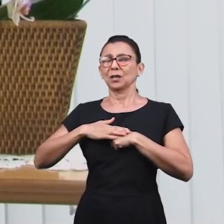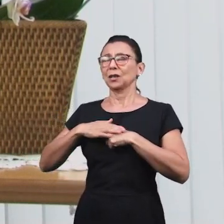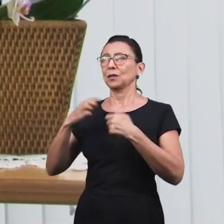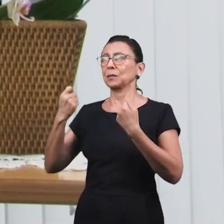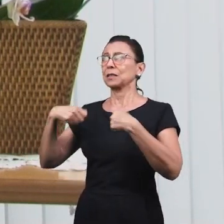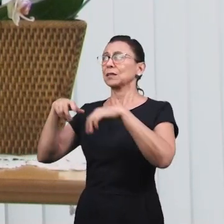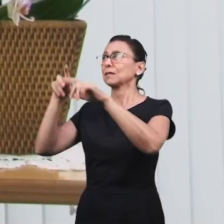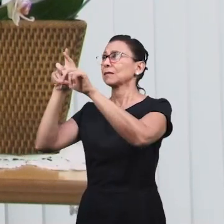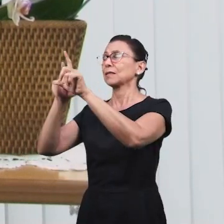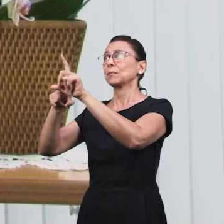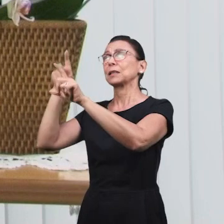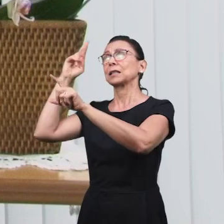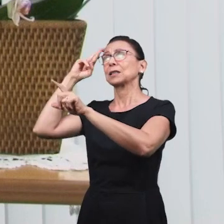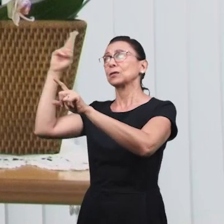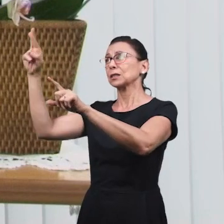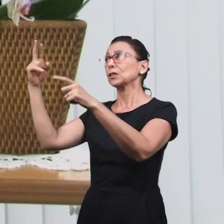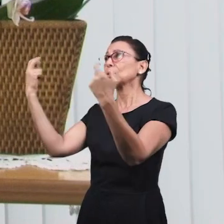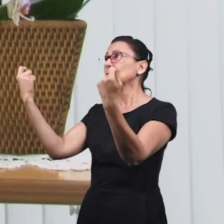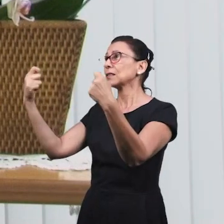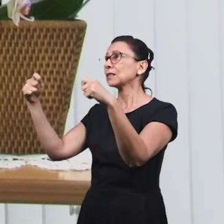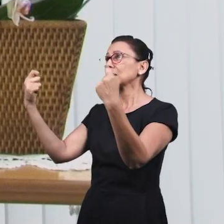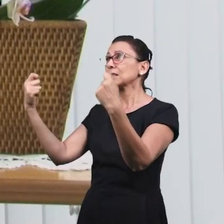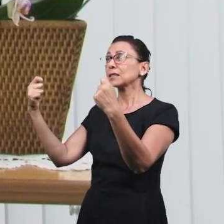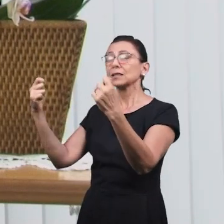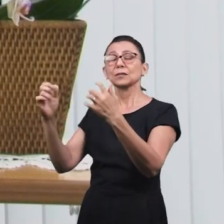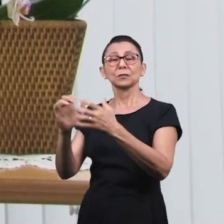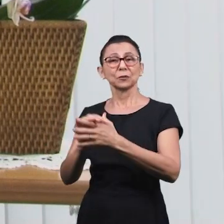pour que notre raison